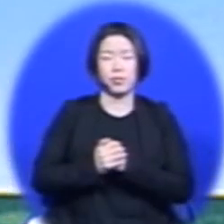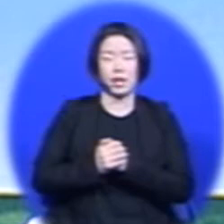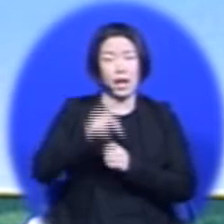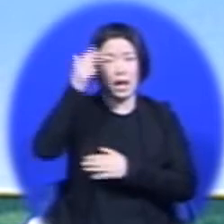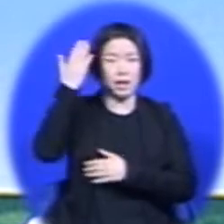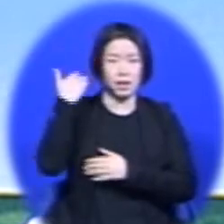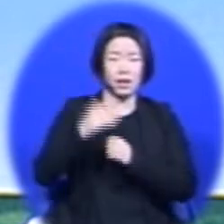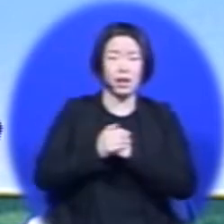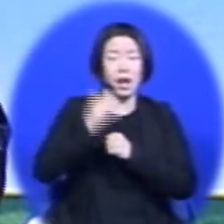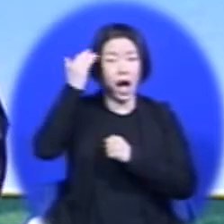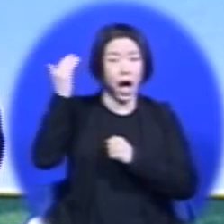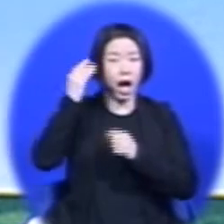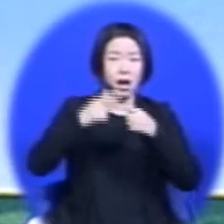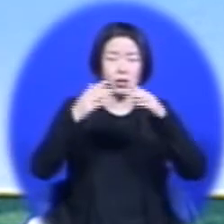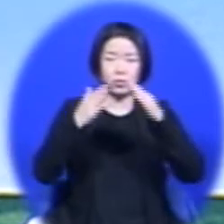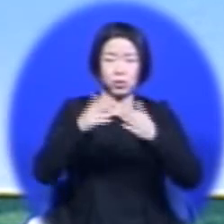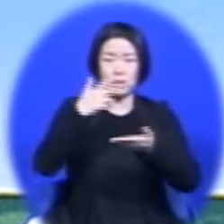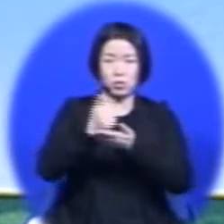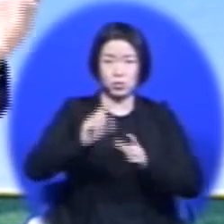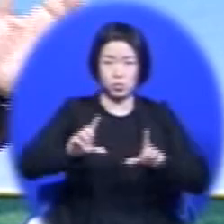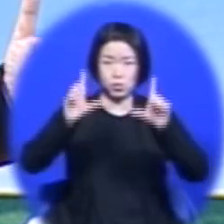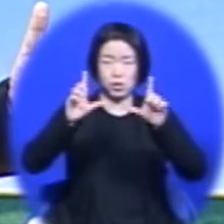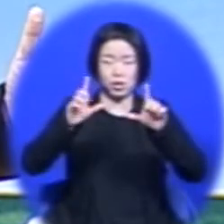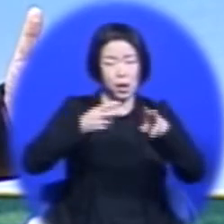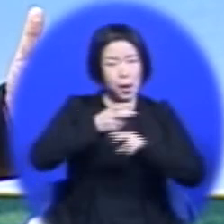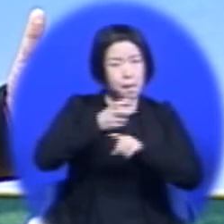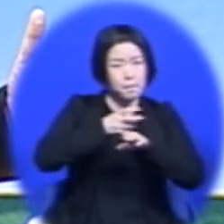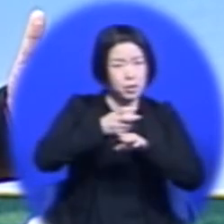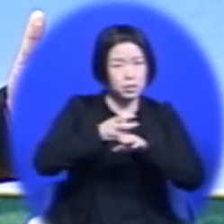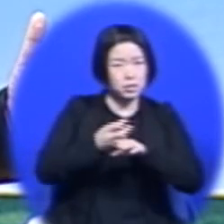한때 우리 한국교회는 주일에 버스를 타도 되나